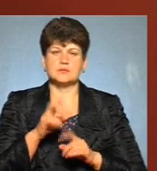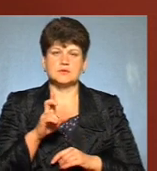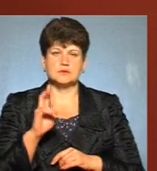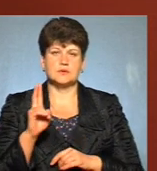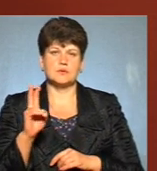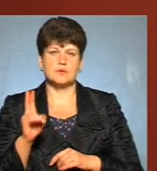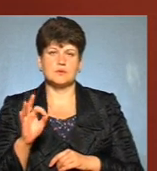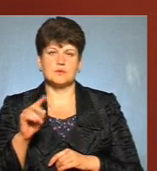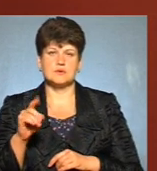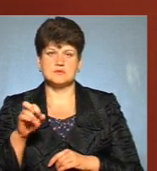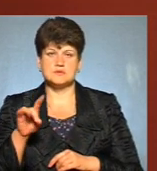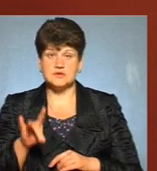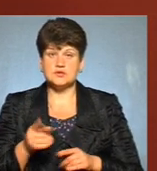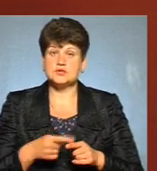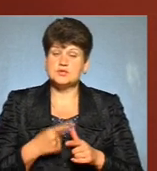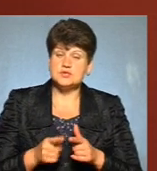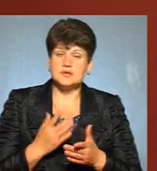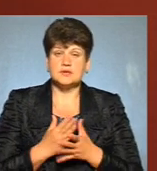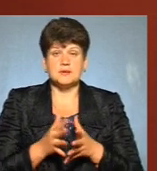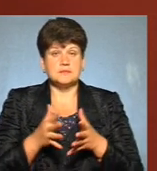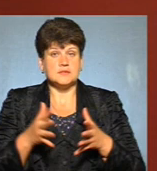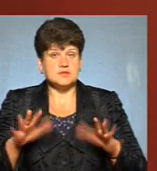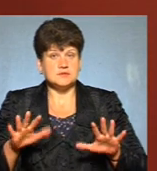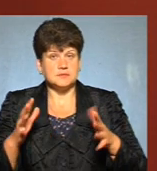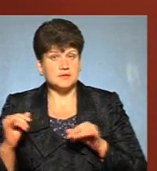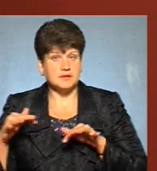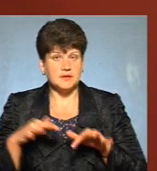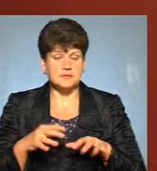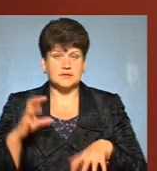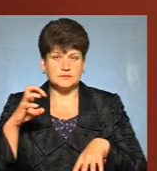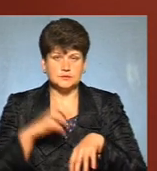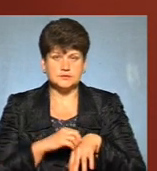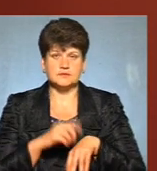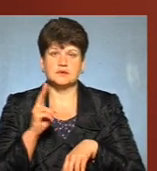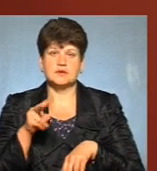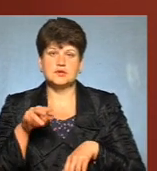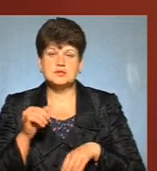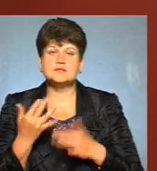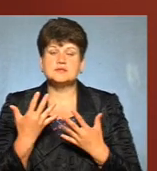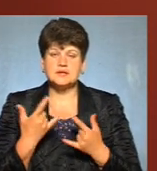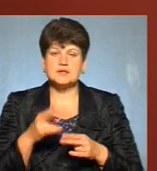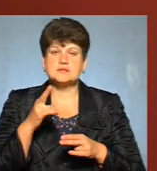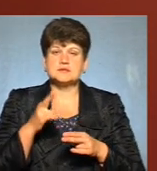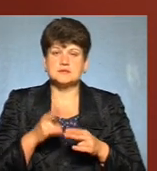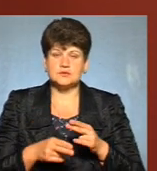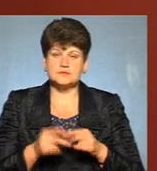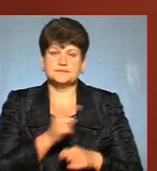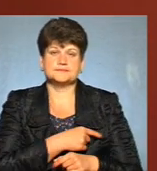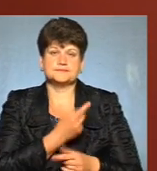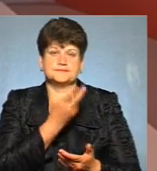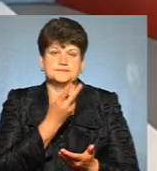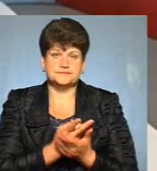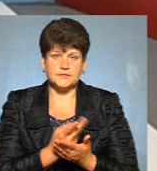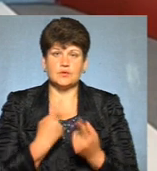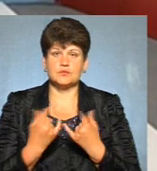Чи побільшало випадків нападів кліщів в області і скільки з них закінчуються лікарняним ліжком, говоримо сьогодні.